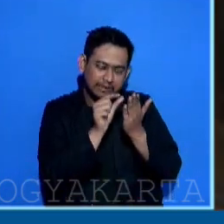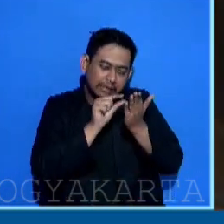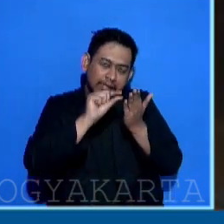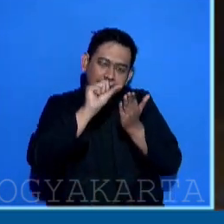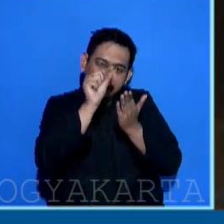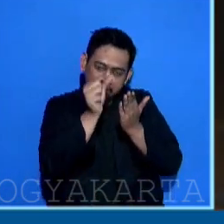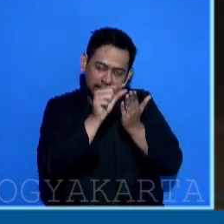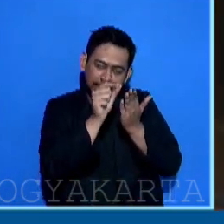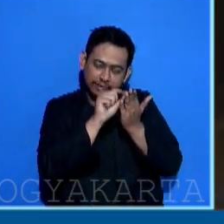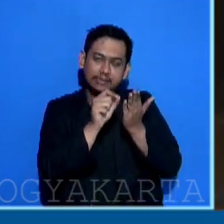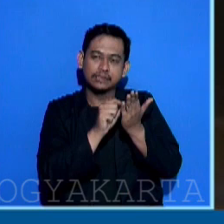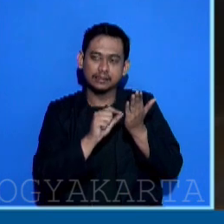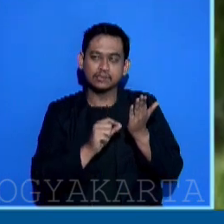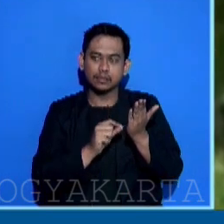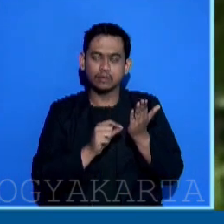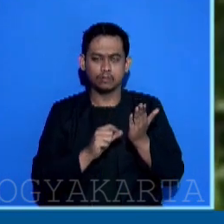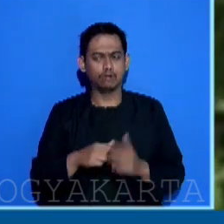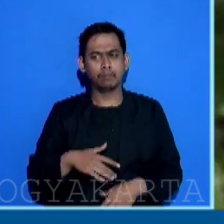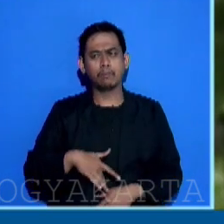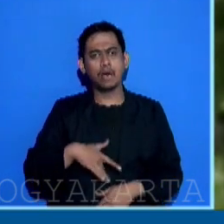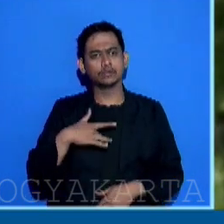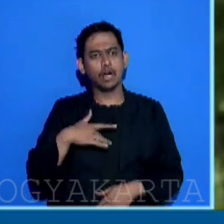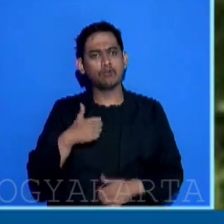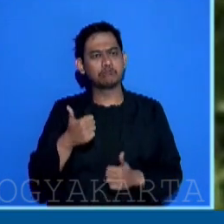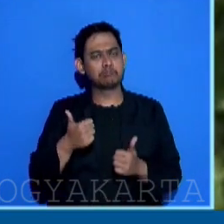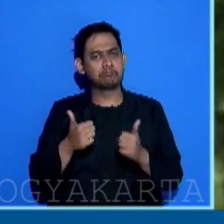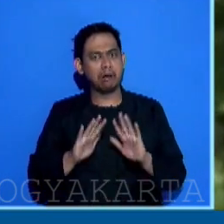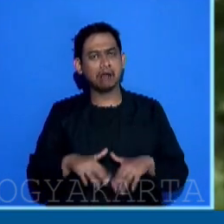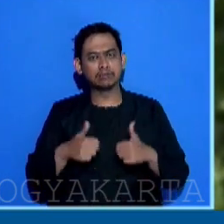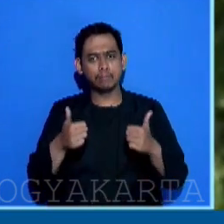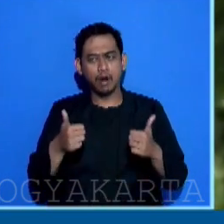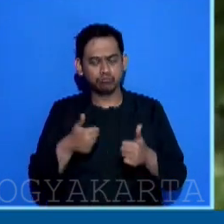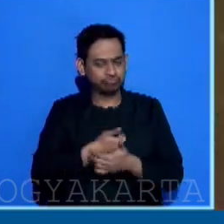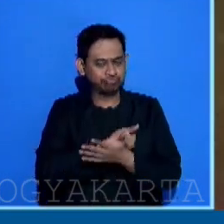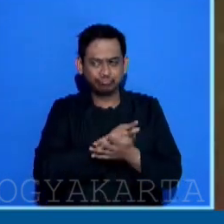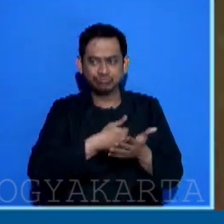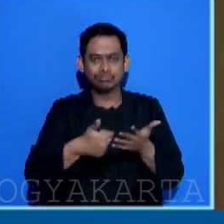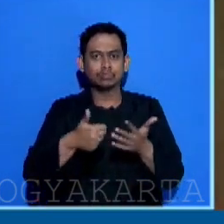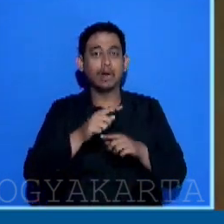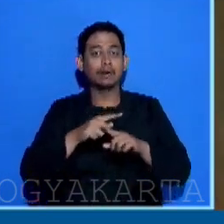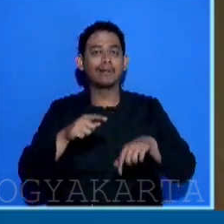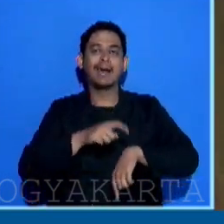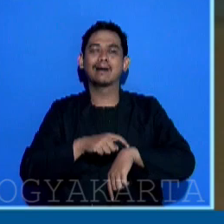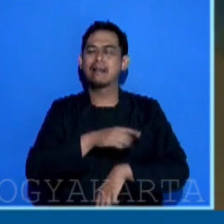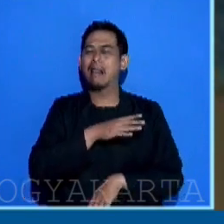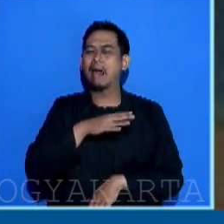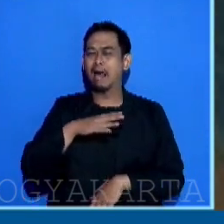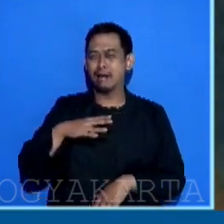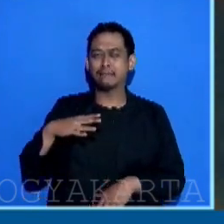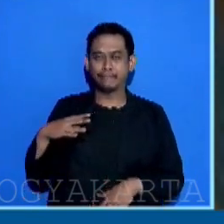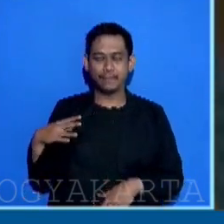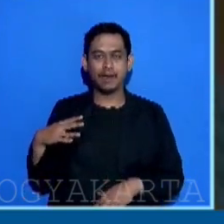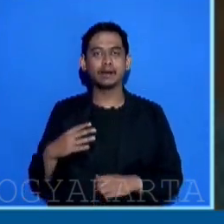saking Tata rakiting damel setunggaling Asil karya batik tulis ingkang maken wekdal ingkang panjang Lan dangu salah